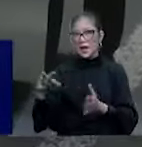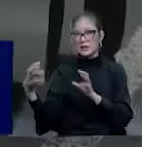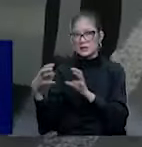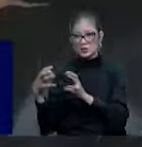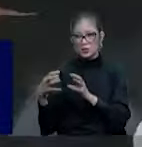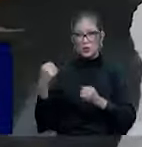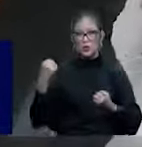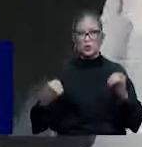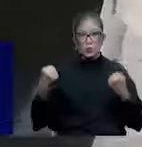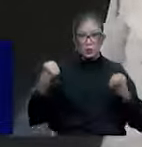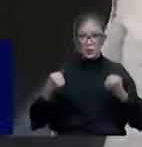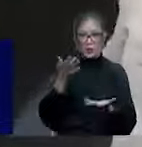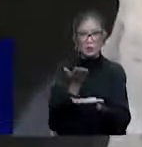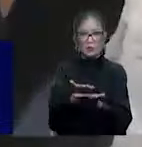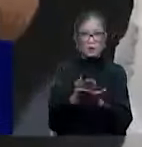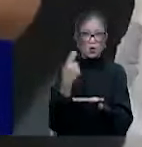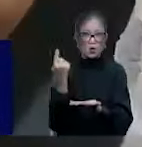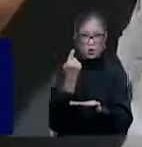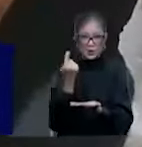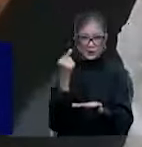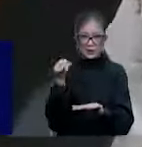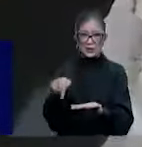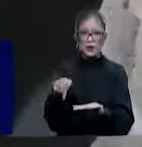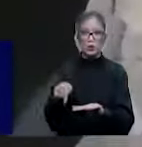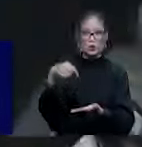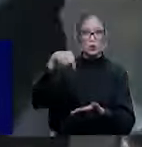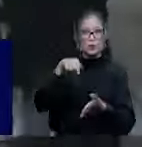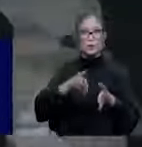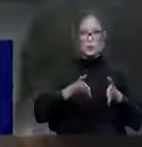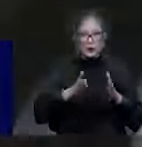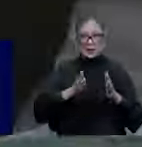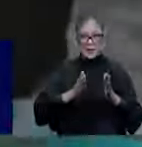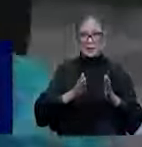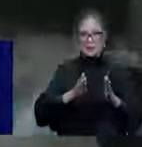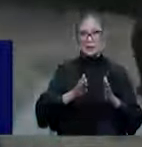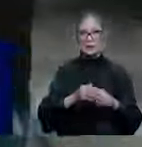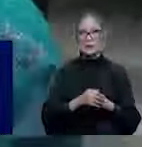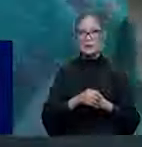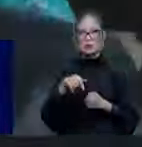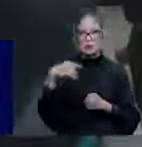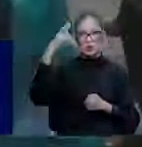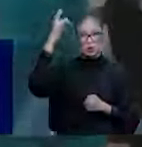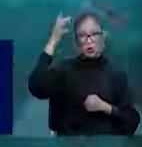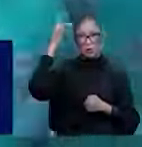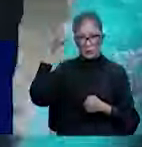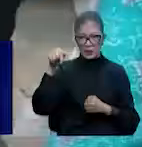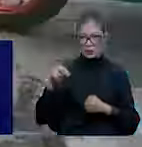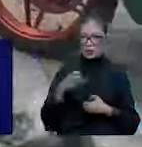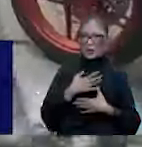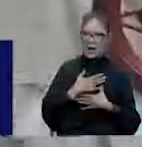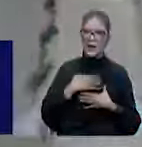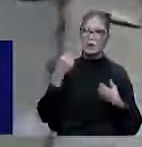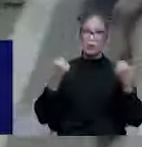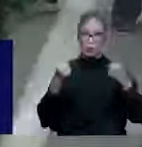orang mengaku debt collector terjadi di kawasan Jalan Brigjen Katamso, Medan, Sumatera Utara. Pengemudi mobil mengaku tiba-tiba dicegat oleh mobil dari